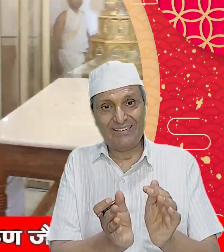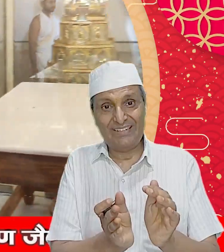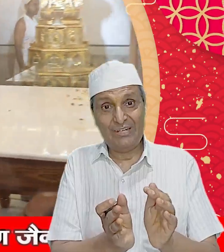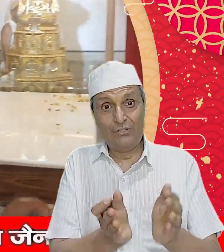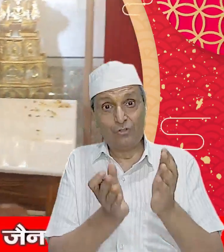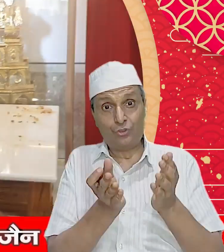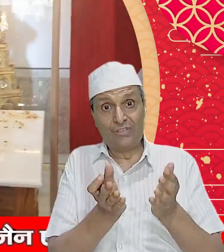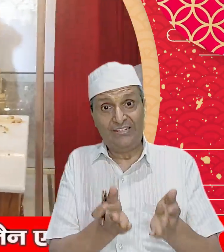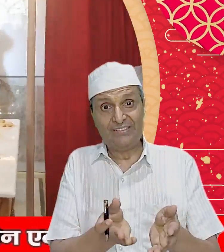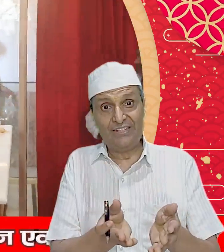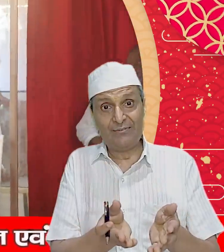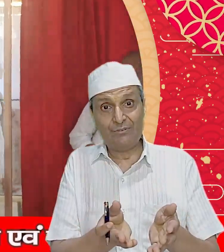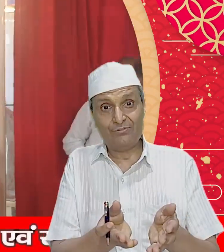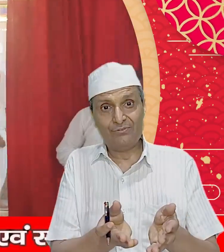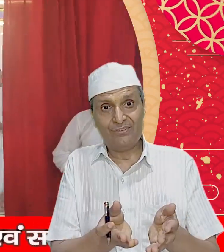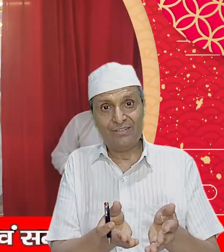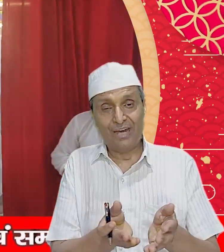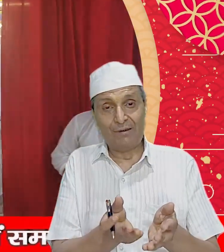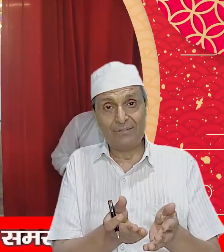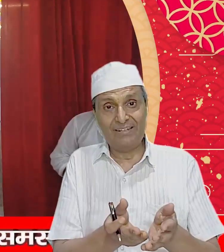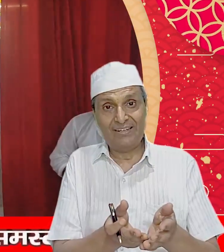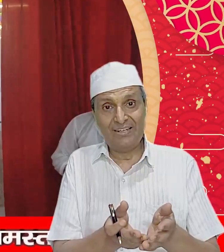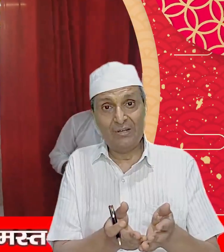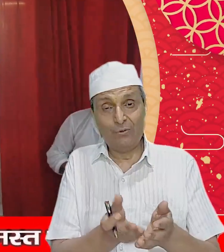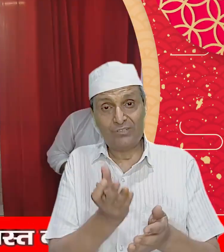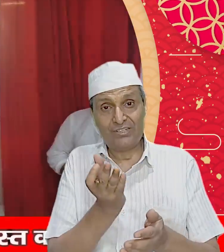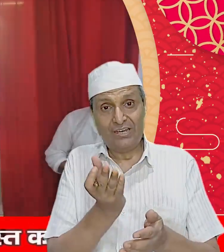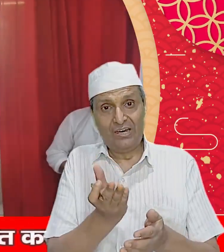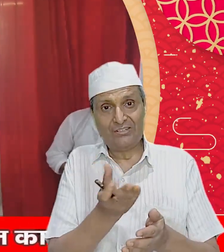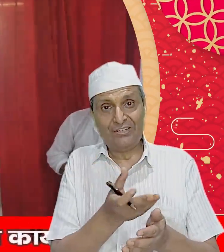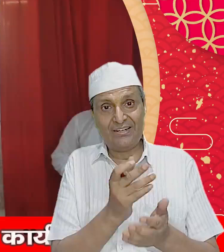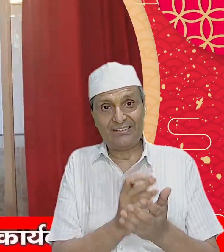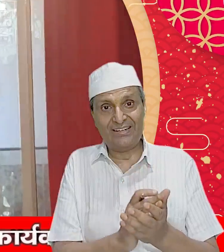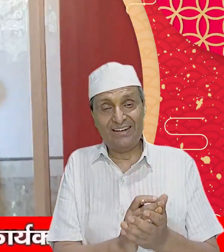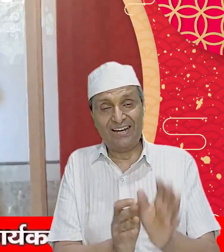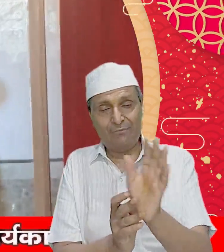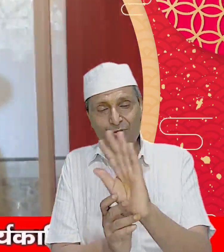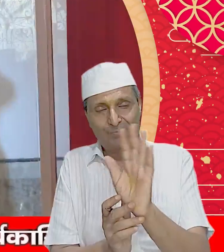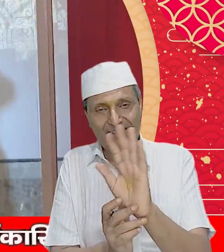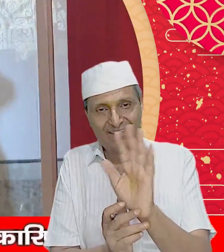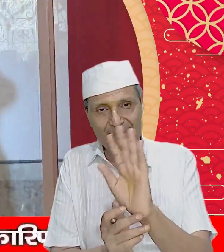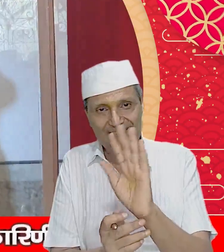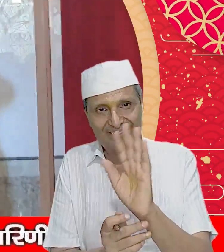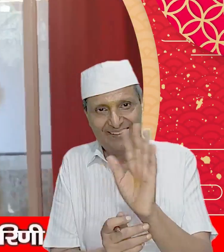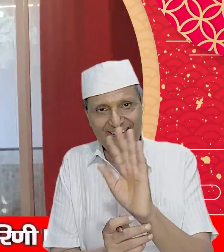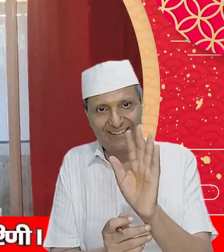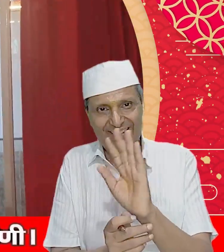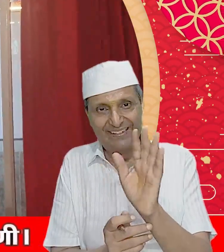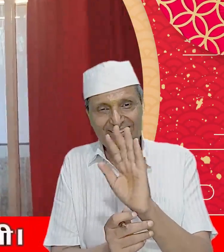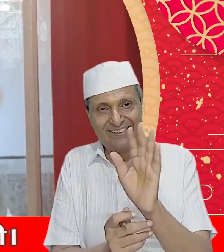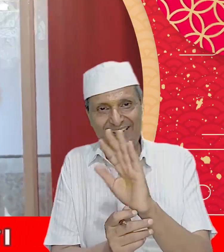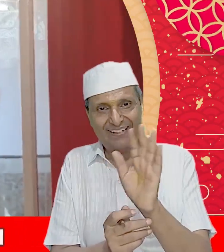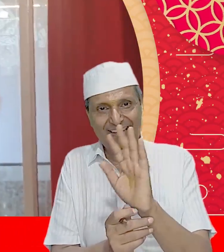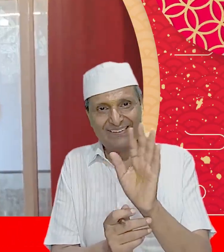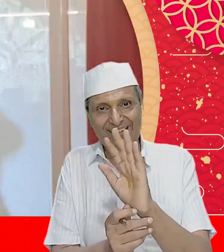झुंड बन गए थे, 923 कीड़े थे वो। अब आप कहेंगे उधर से हाथी आ रहा था, अरे हम उस मेंढक की बात नहीं कर रहे